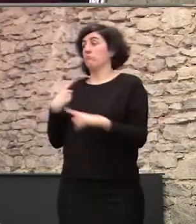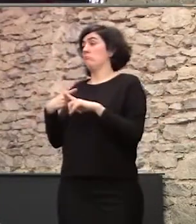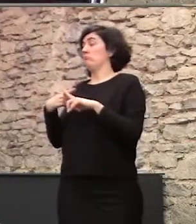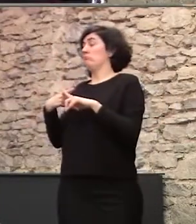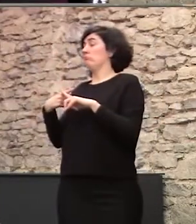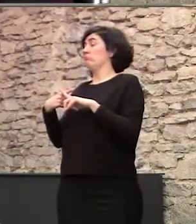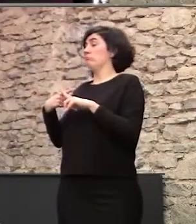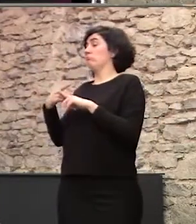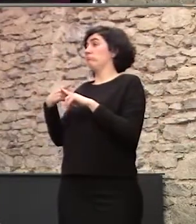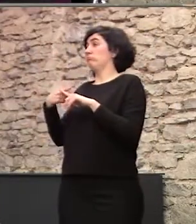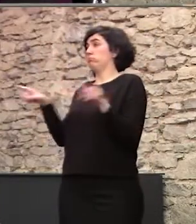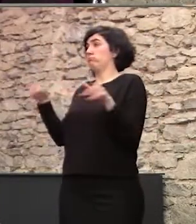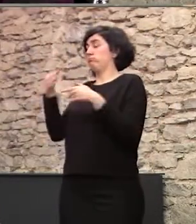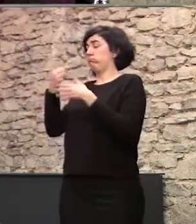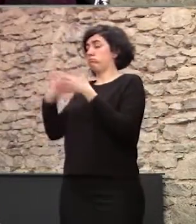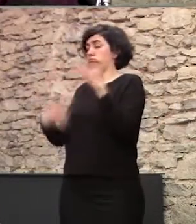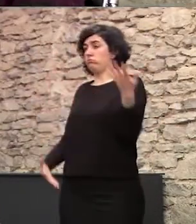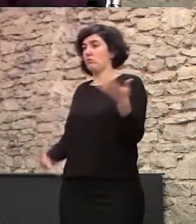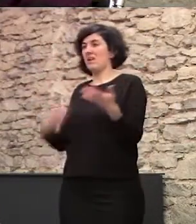a ber,